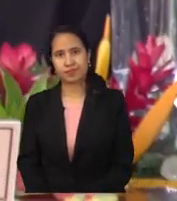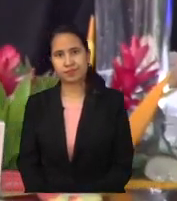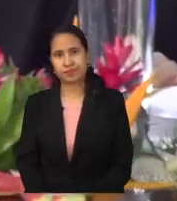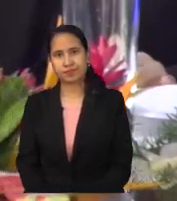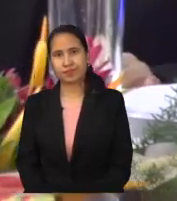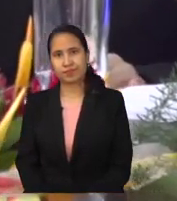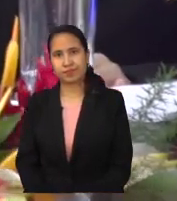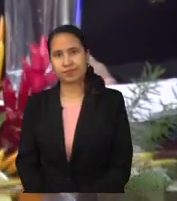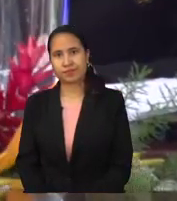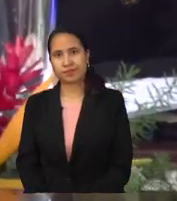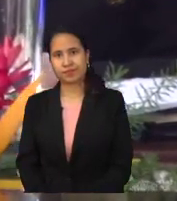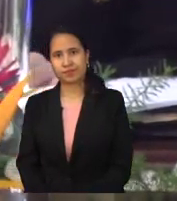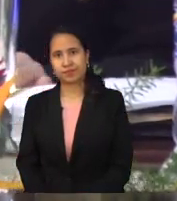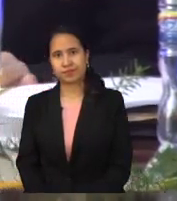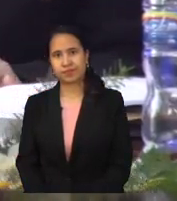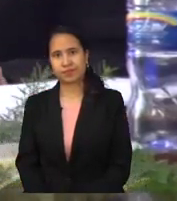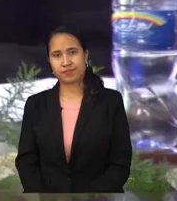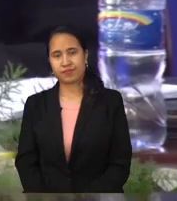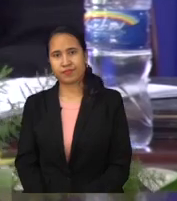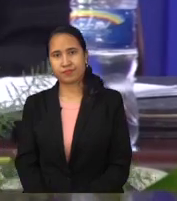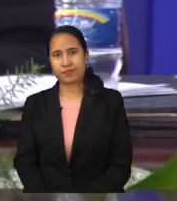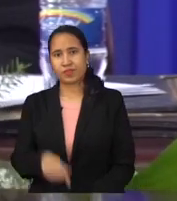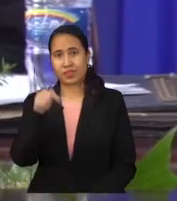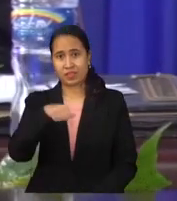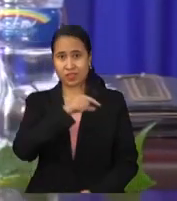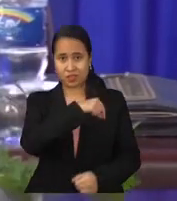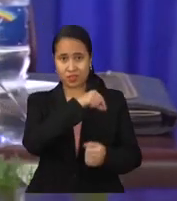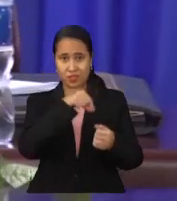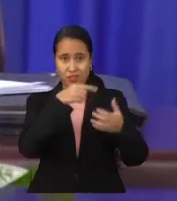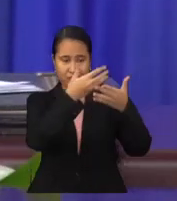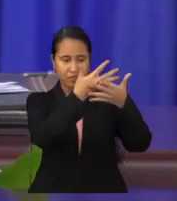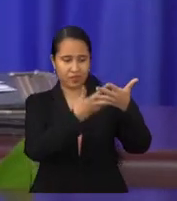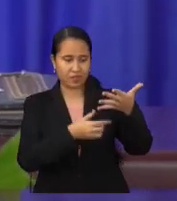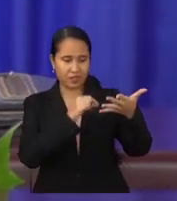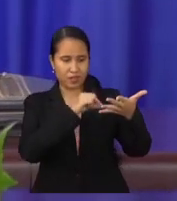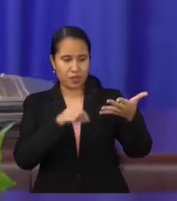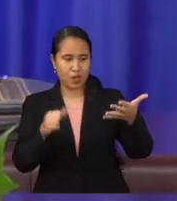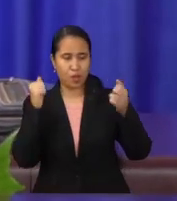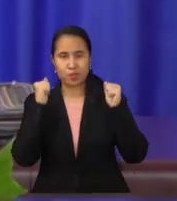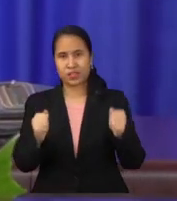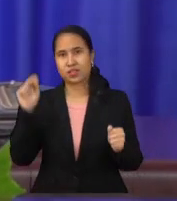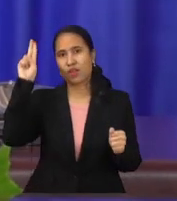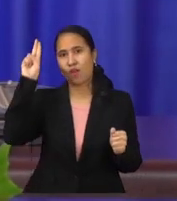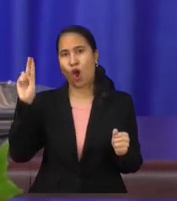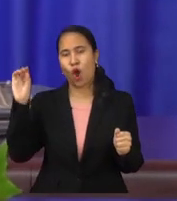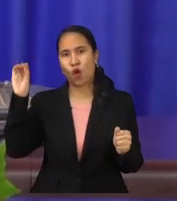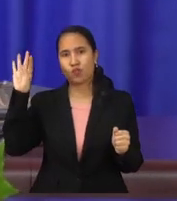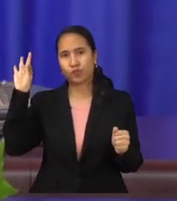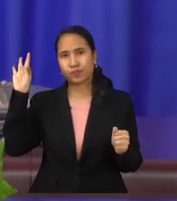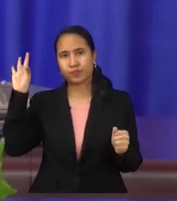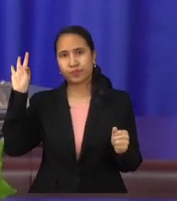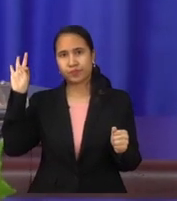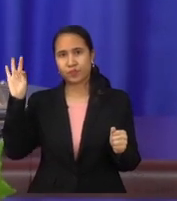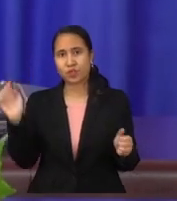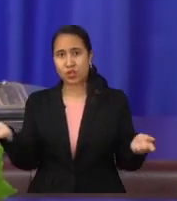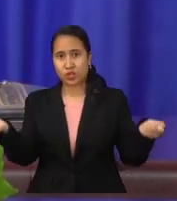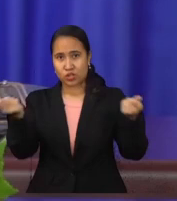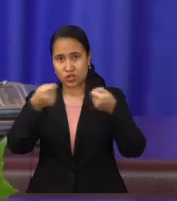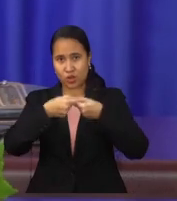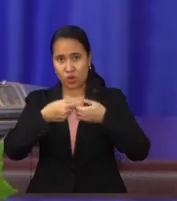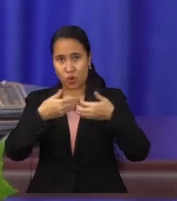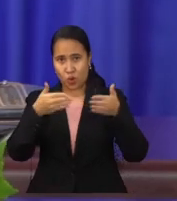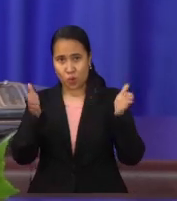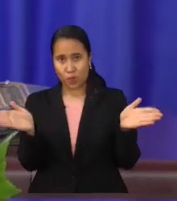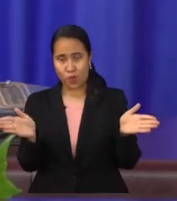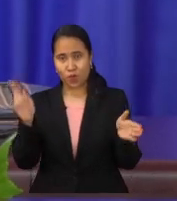Oké. Okay. Met de ondertekening van de beslissing van het Constitutioneel Hof sluit ik deze openbare zitting